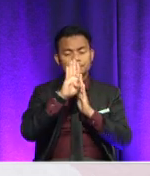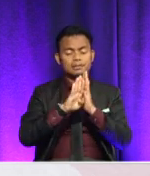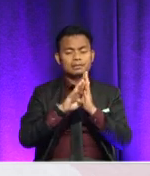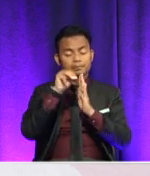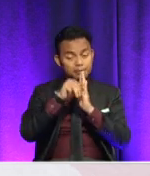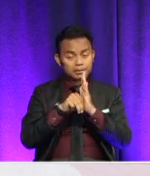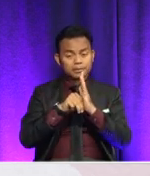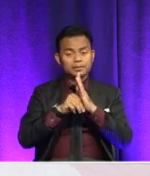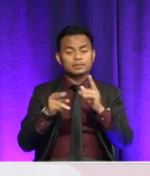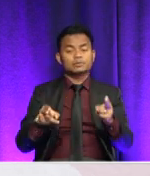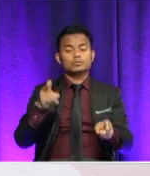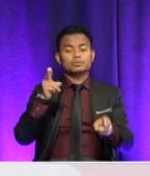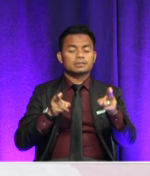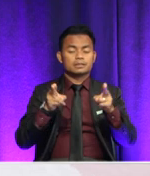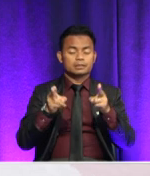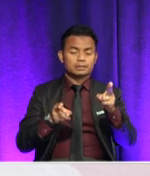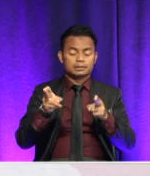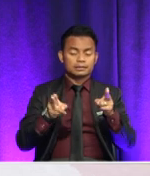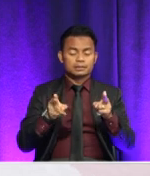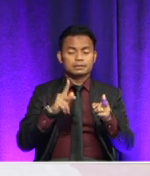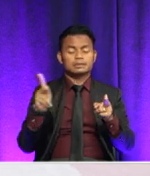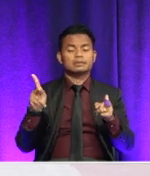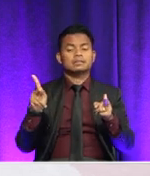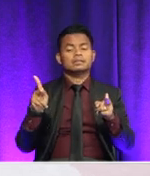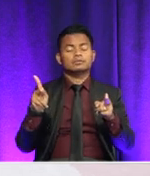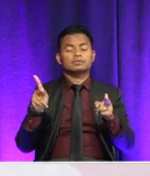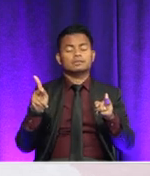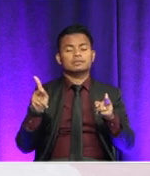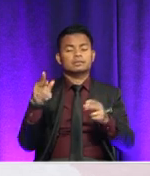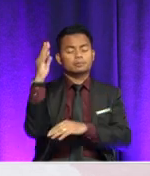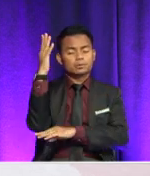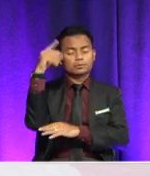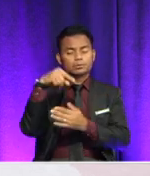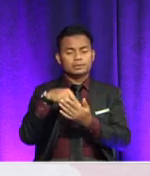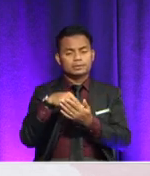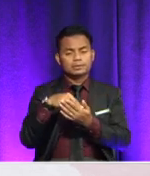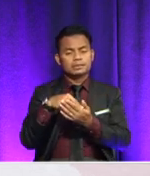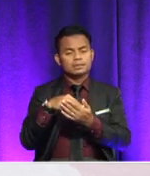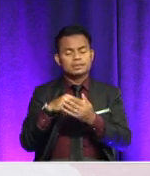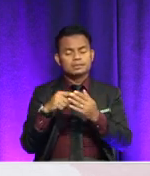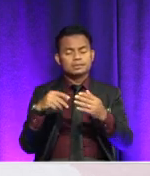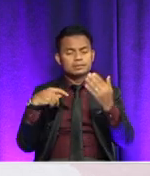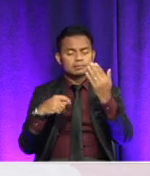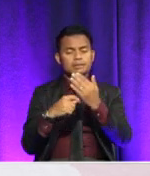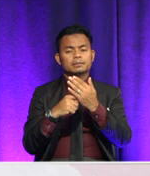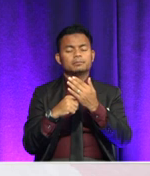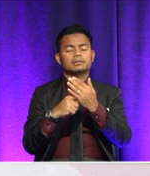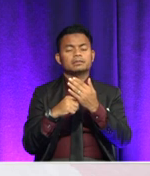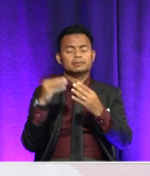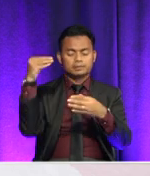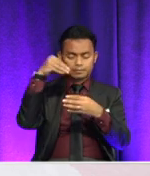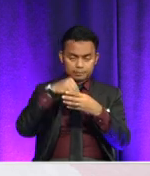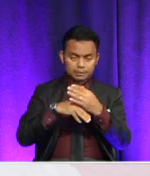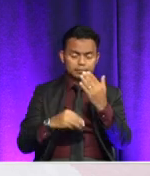memberikan gambaran bahwa genap akan menjadi Antari komoditi utama negara kita berbagai usia yang penting